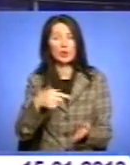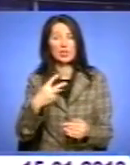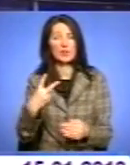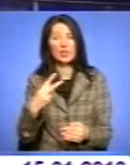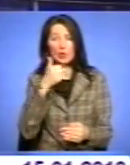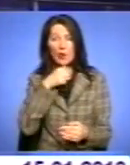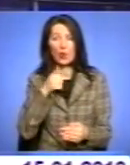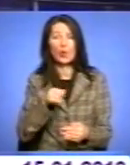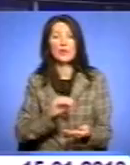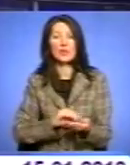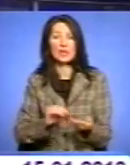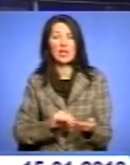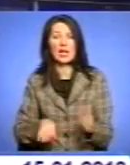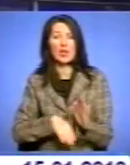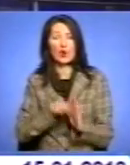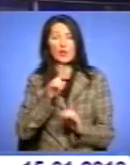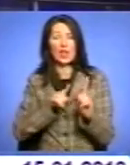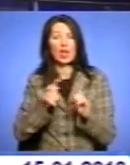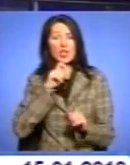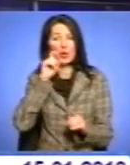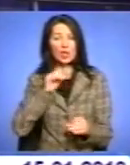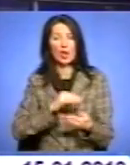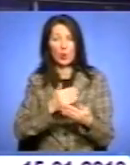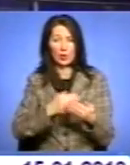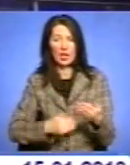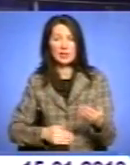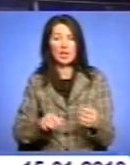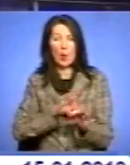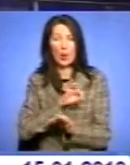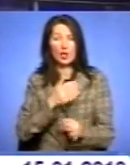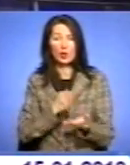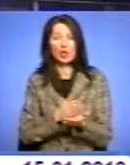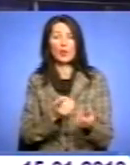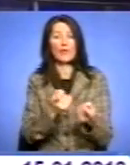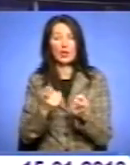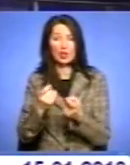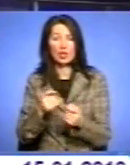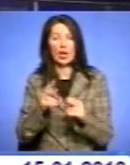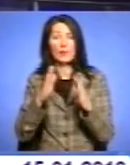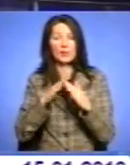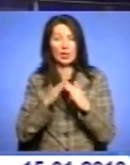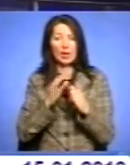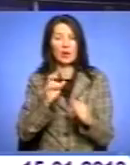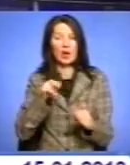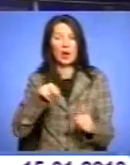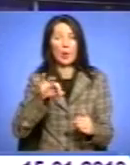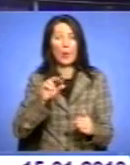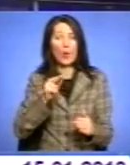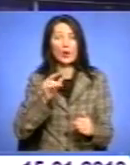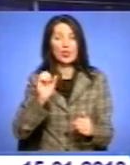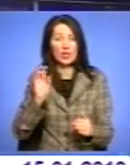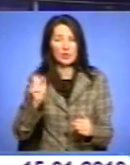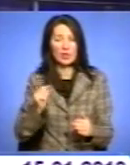в секретаріаті Верховної Ради України. У тексті проекту йдеться про вилучення споруд Почаївської лаври з переліку об'єктів, що